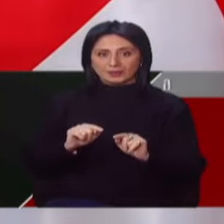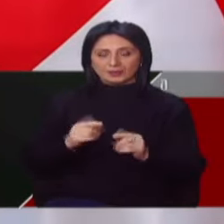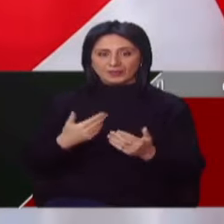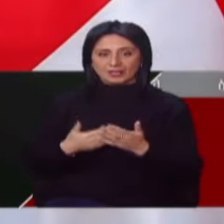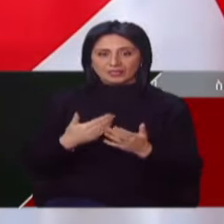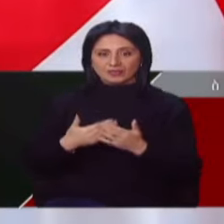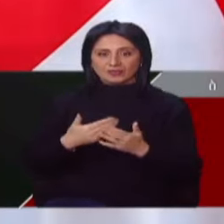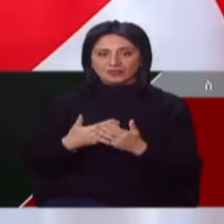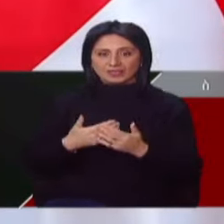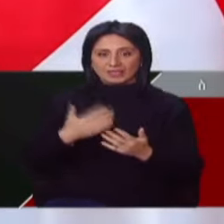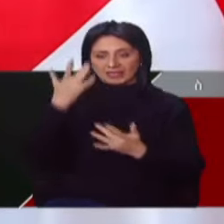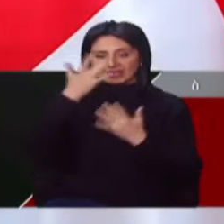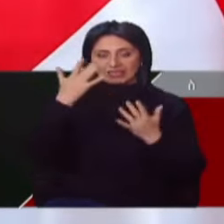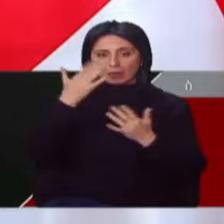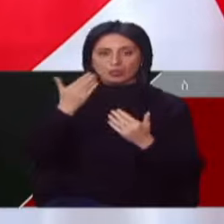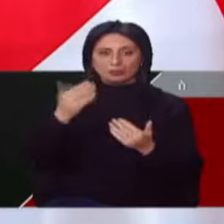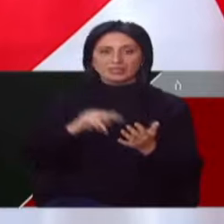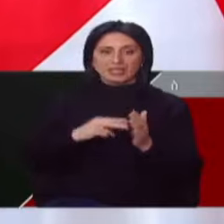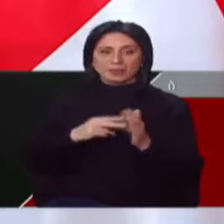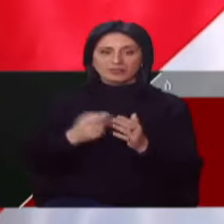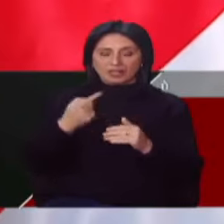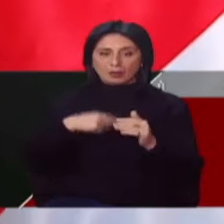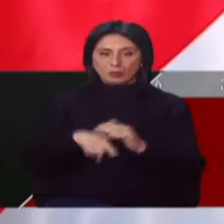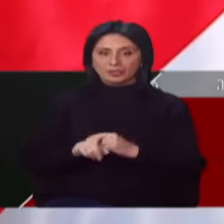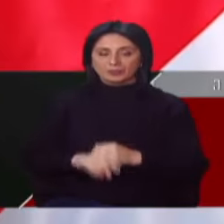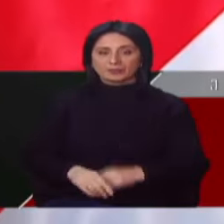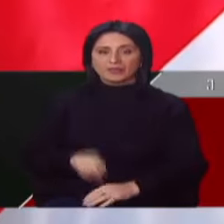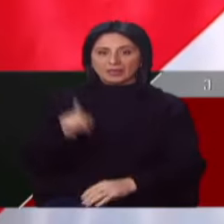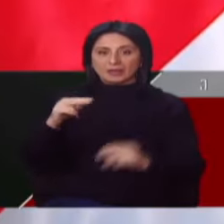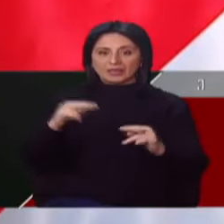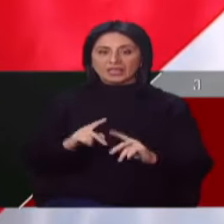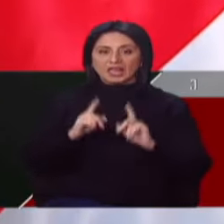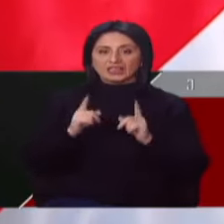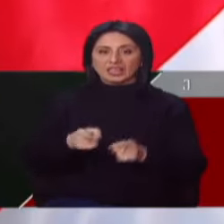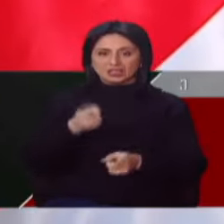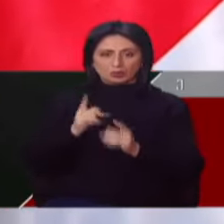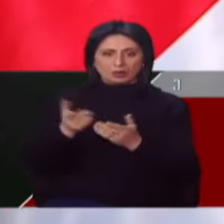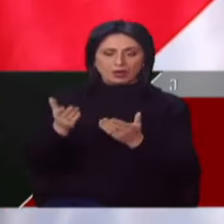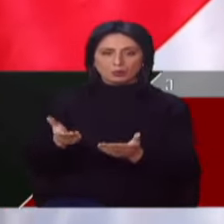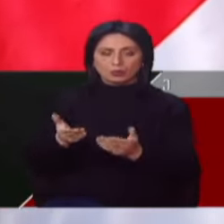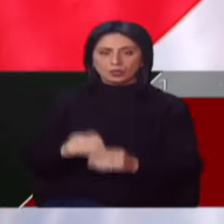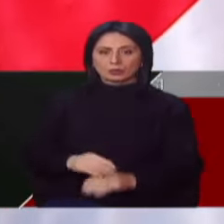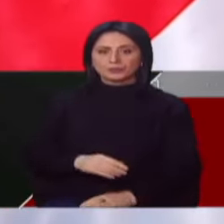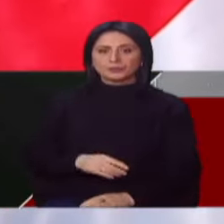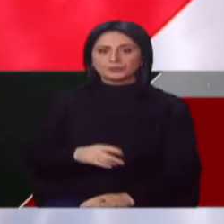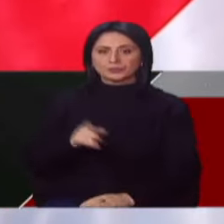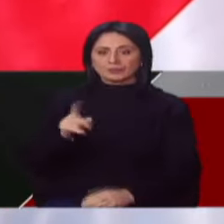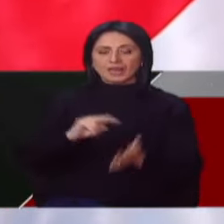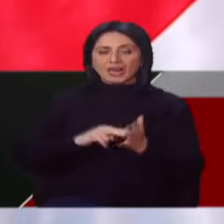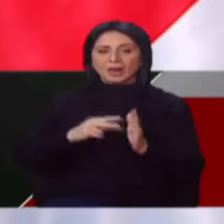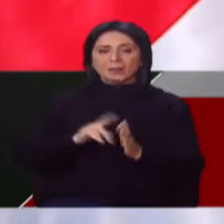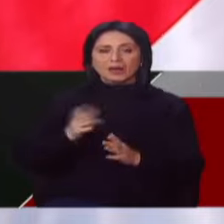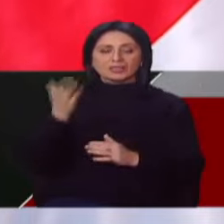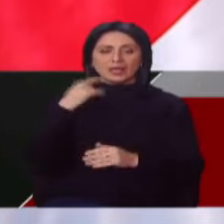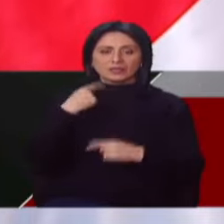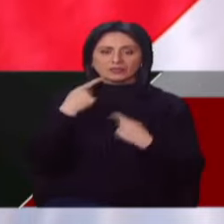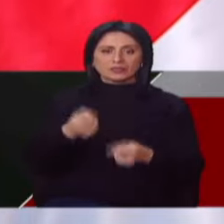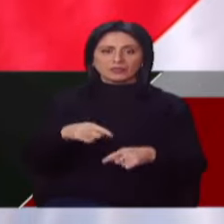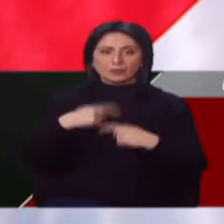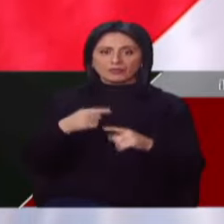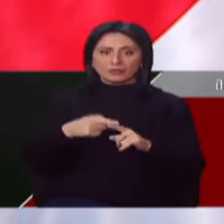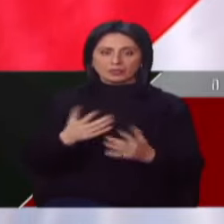ასე ვთქვათ წარმოდგენებიდან და მათი გეგმებიდან გამომდინარე. Მან დაადასტურა რეალურად ის გეგმები, რასაც ჩვენ საუბრობდით,